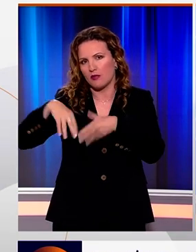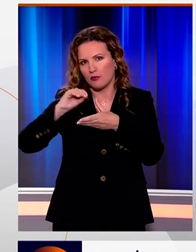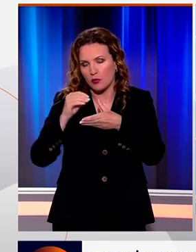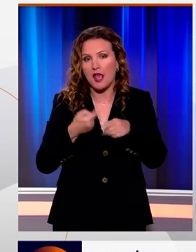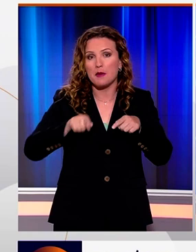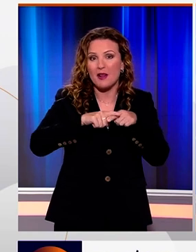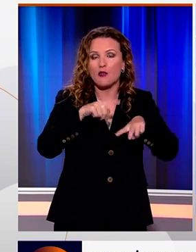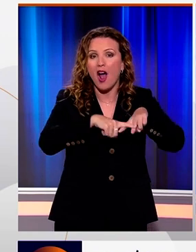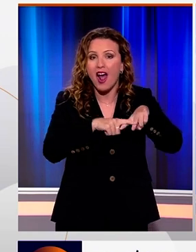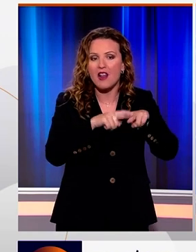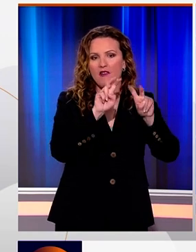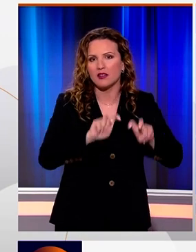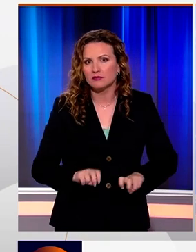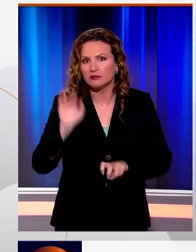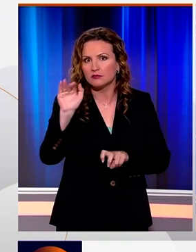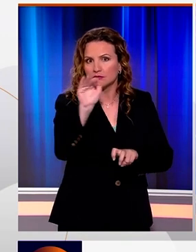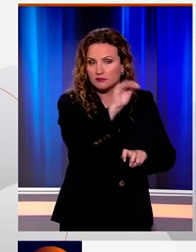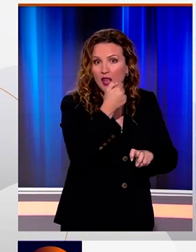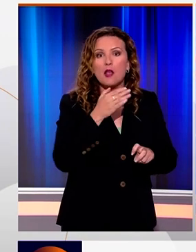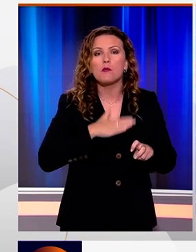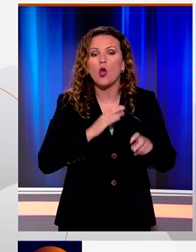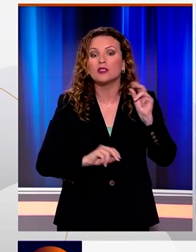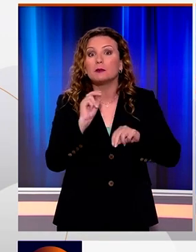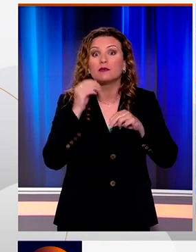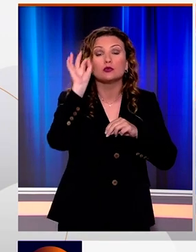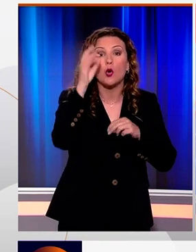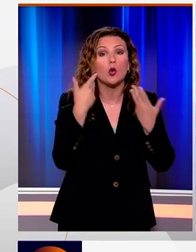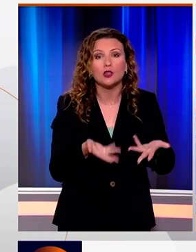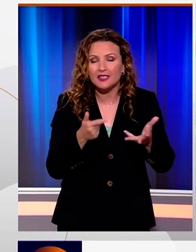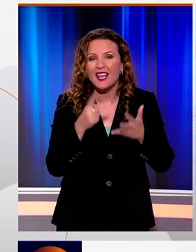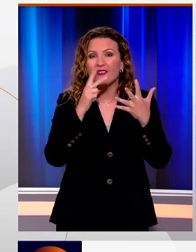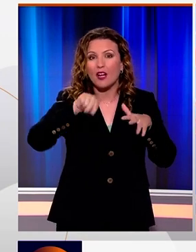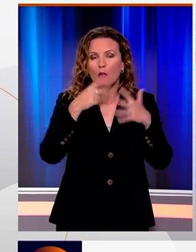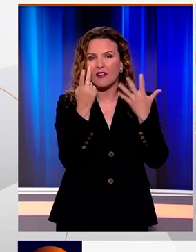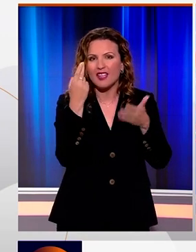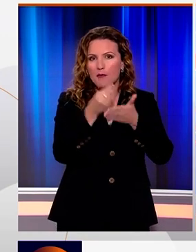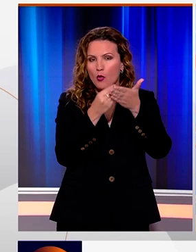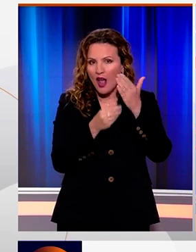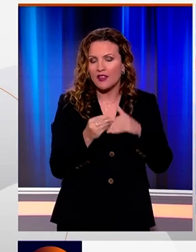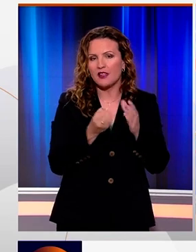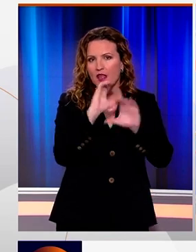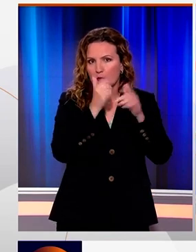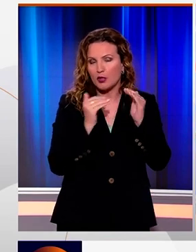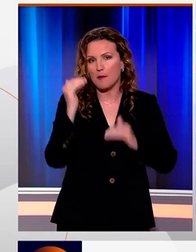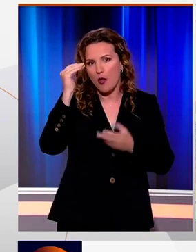μέτρων ανάλυσης για τον Α, η οποία στην πρόθεση ψήφου δίνει προβάδισμα 7,7% στη Νέα